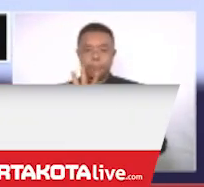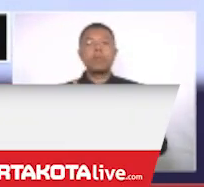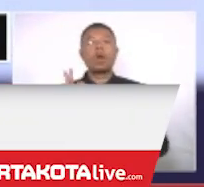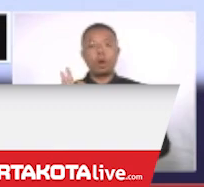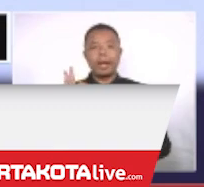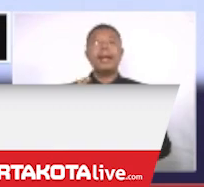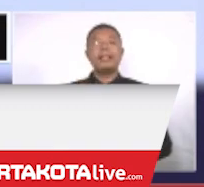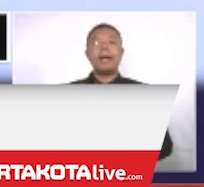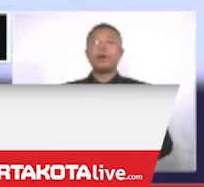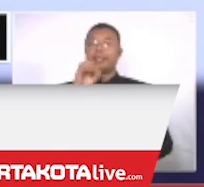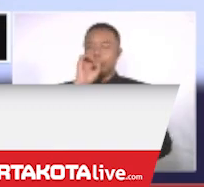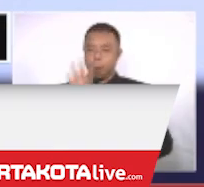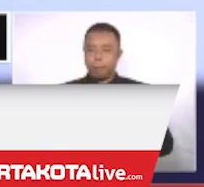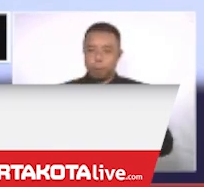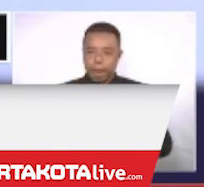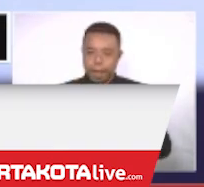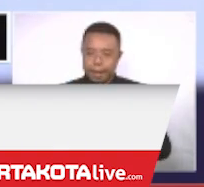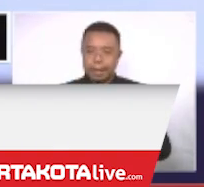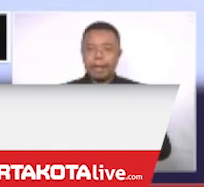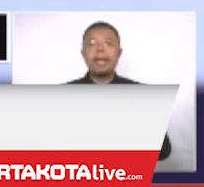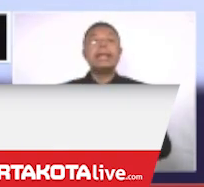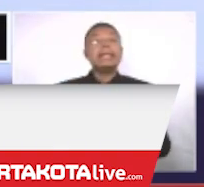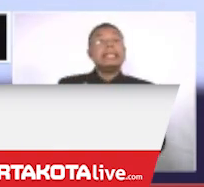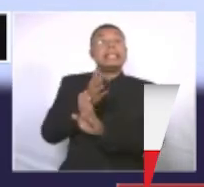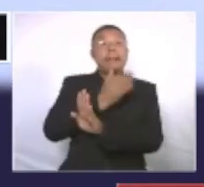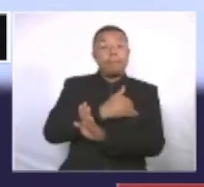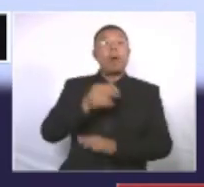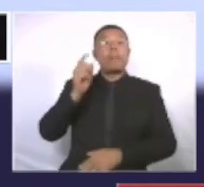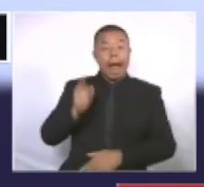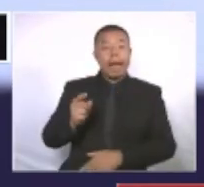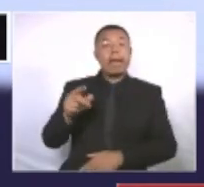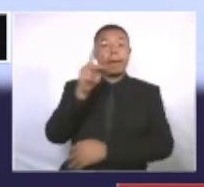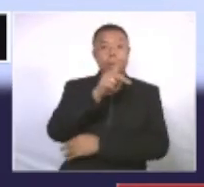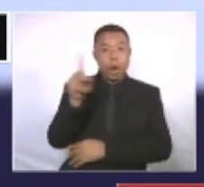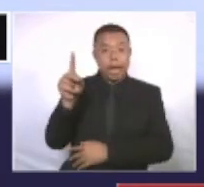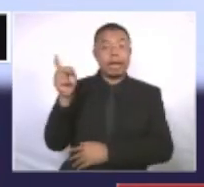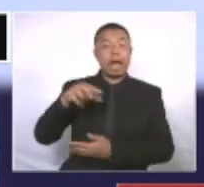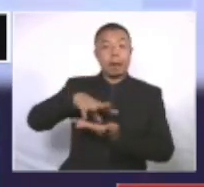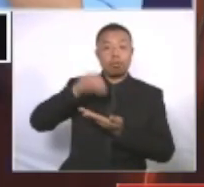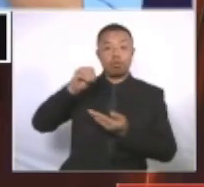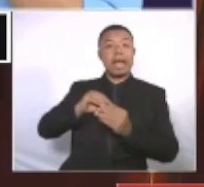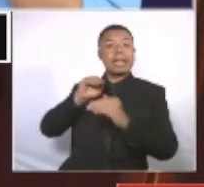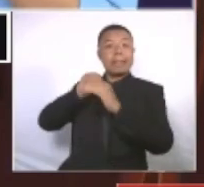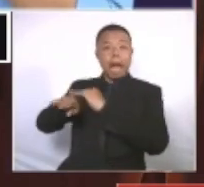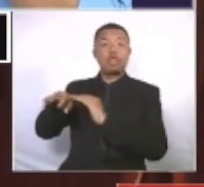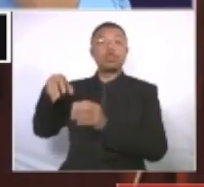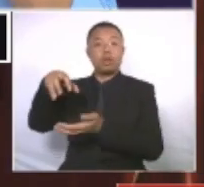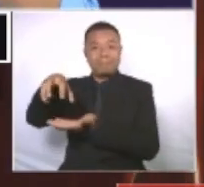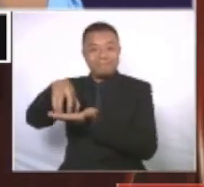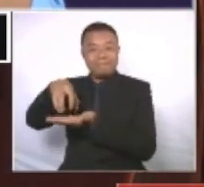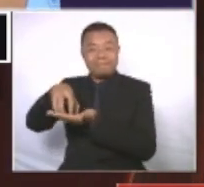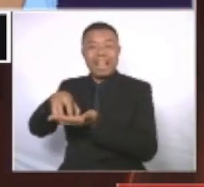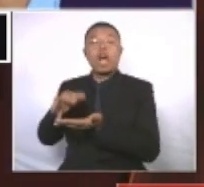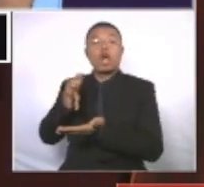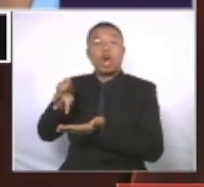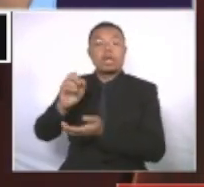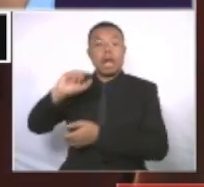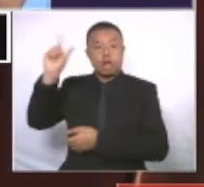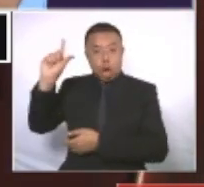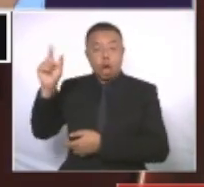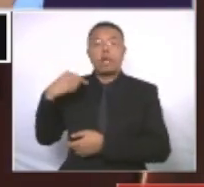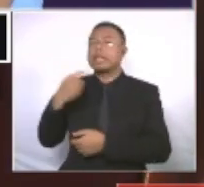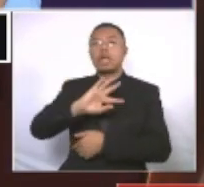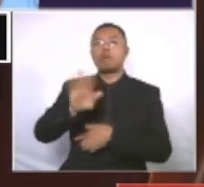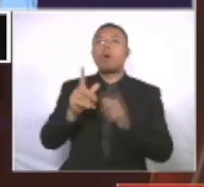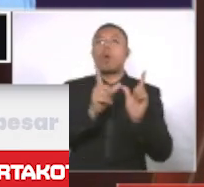Baik Gus, saya jawab lagi. Sebelum ada proyek dari pusat masuk, kita ya, para wali kota